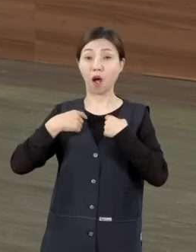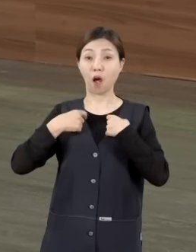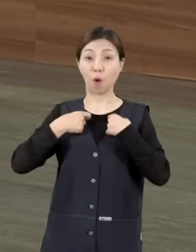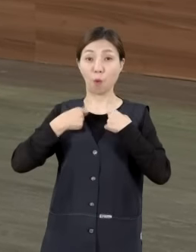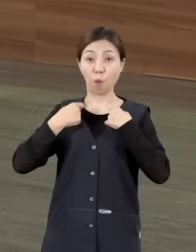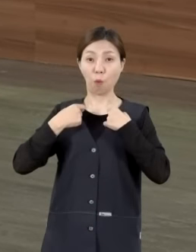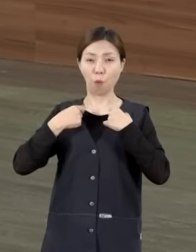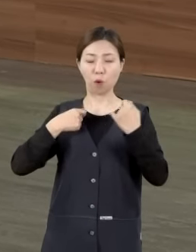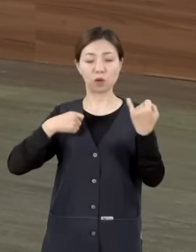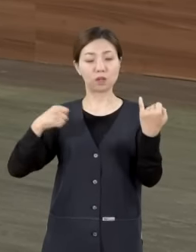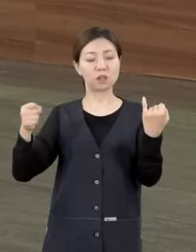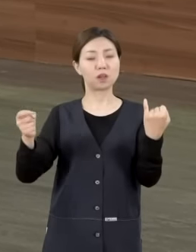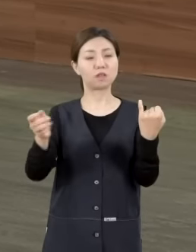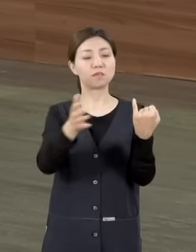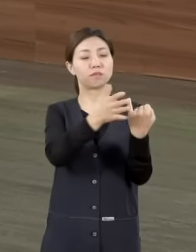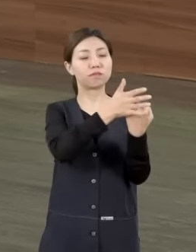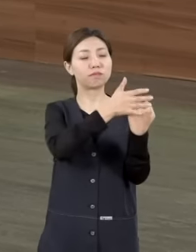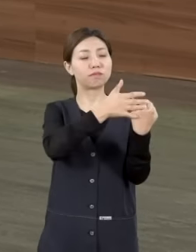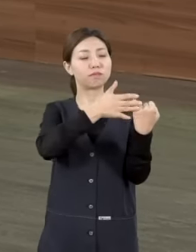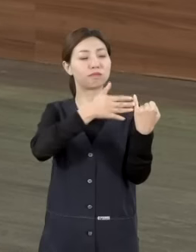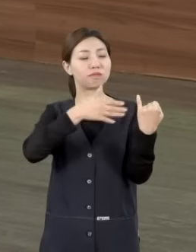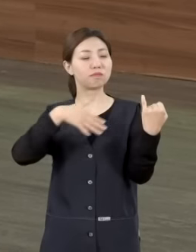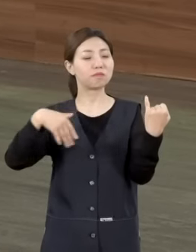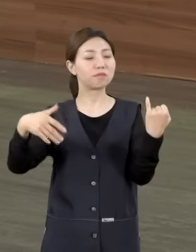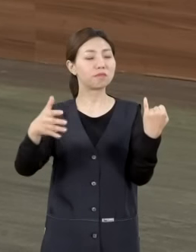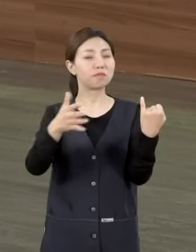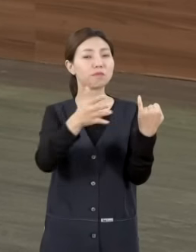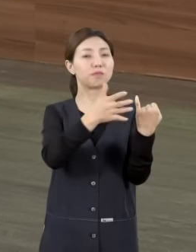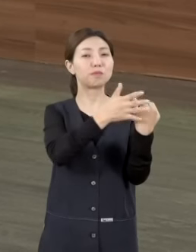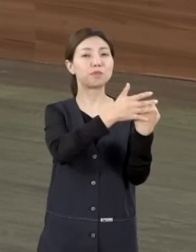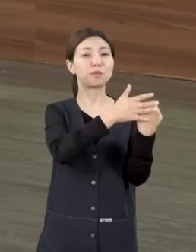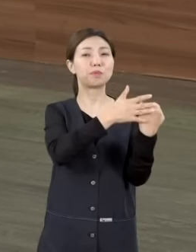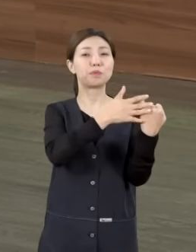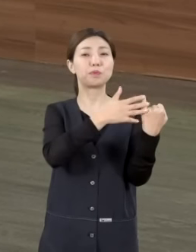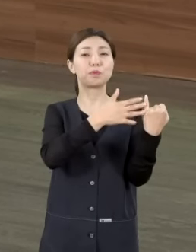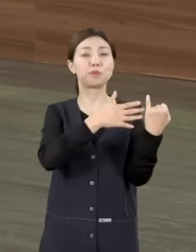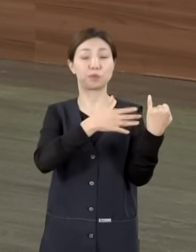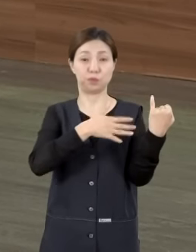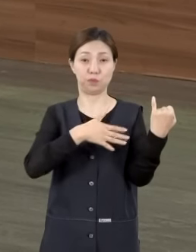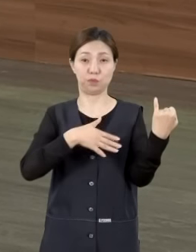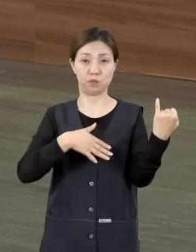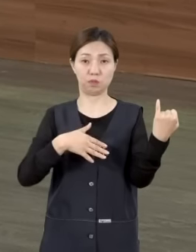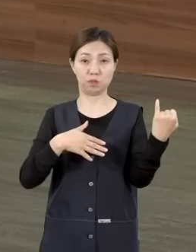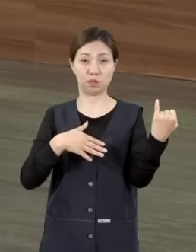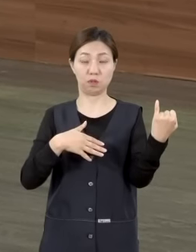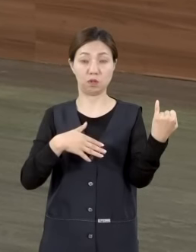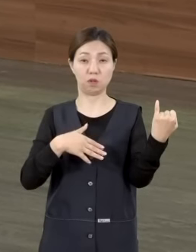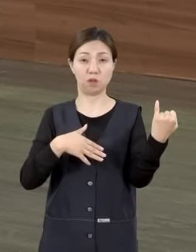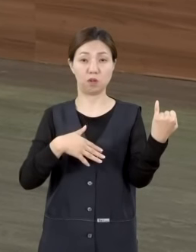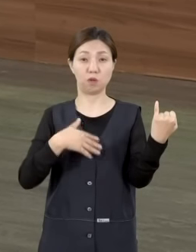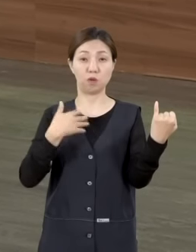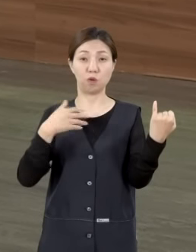던지며 그 가사로 어머니의 몸을 붙듯이 쓰다듬어